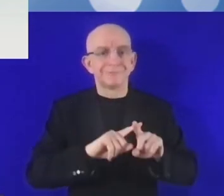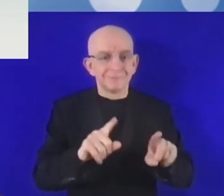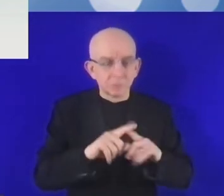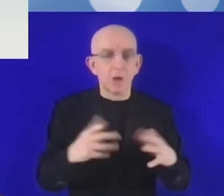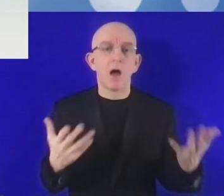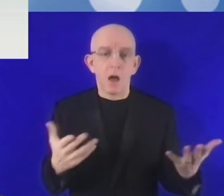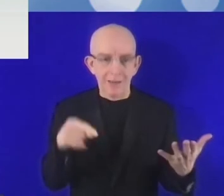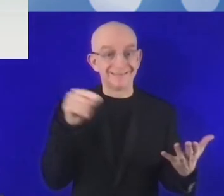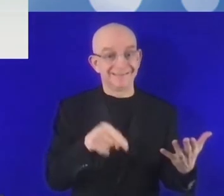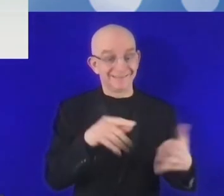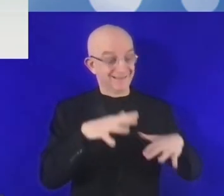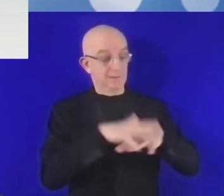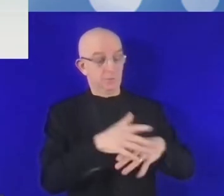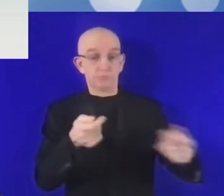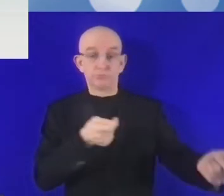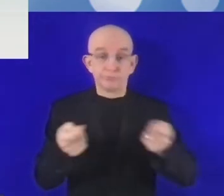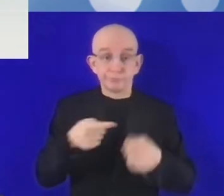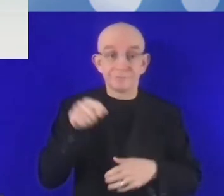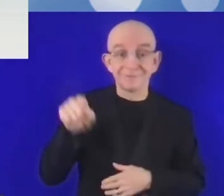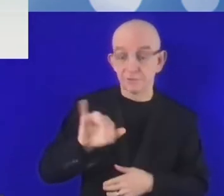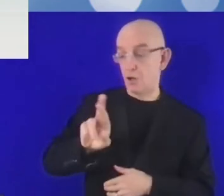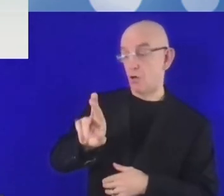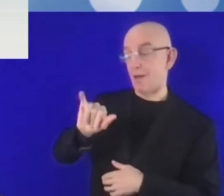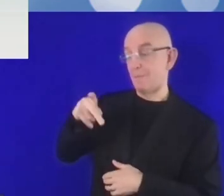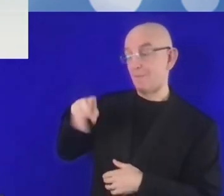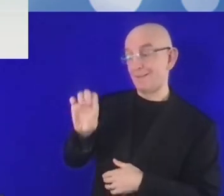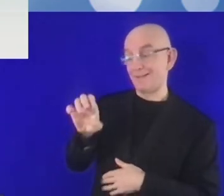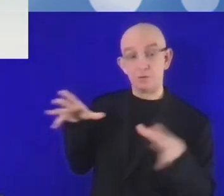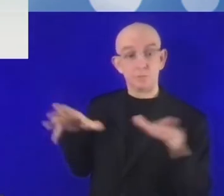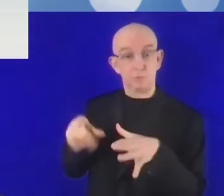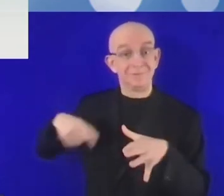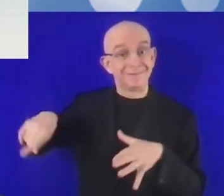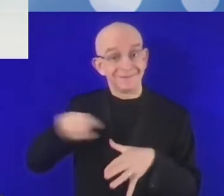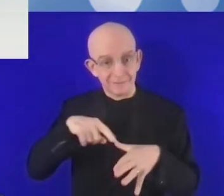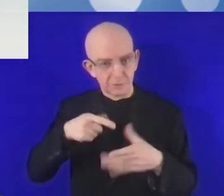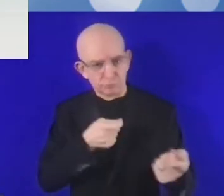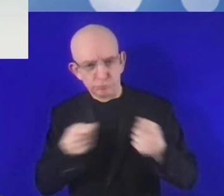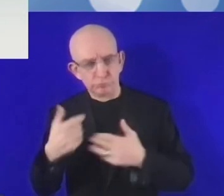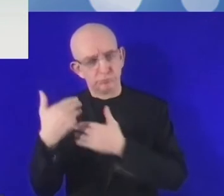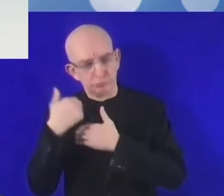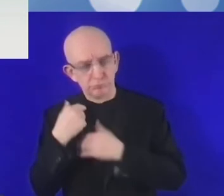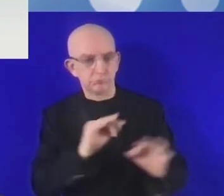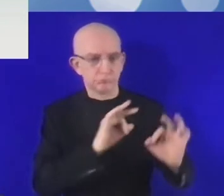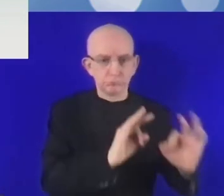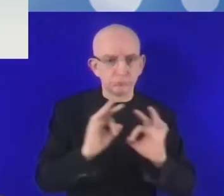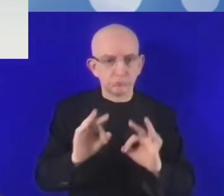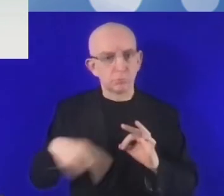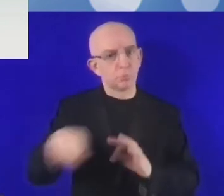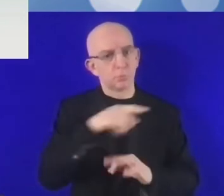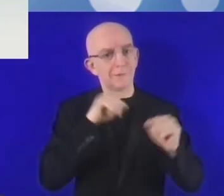ensemble, voir les bonnes pratiques, les moins bonnes pratiques, comparer, voir quelles sont les craintes des divers groupes